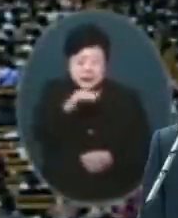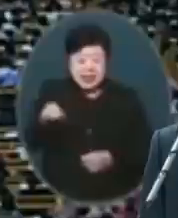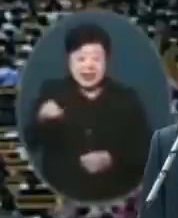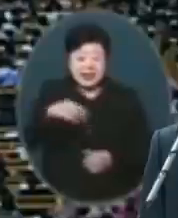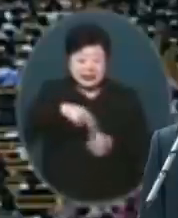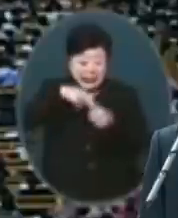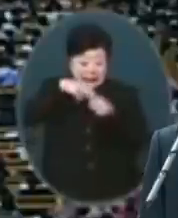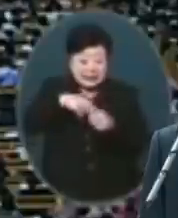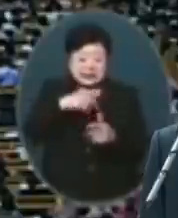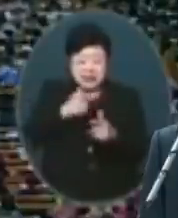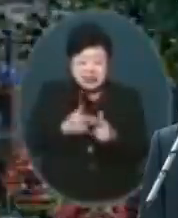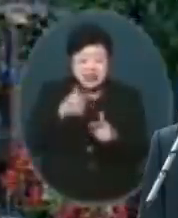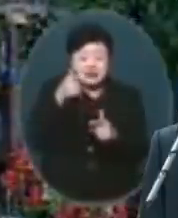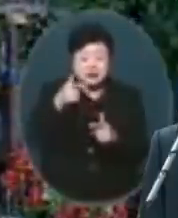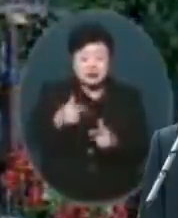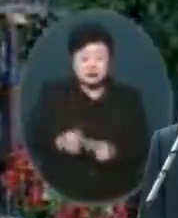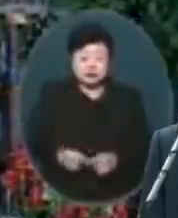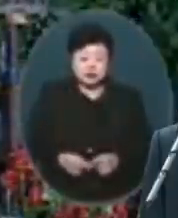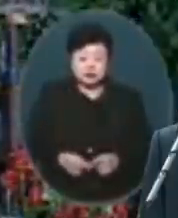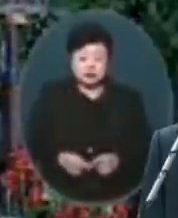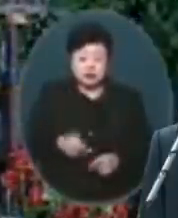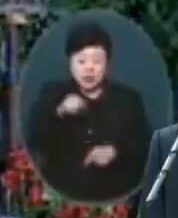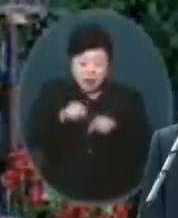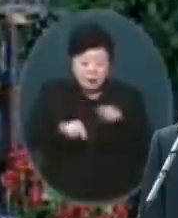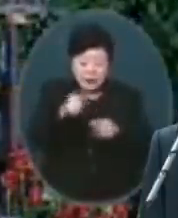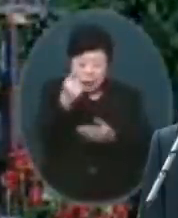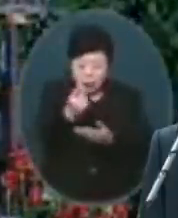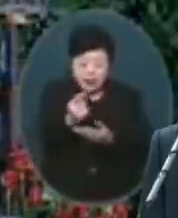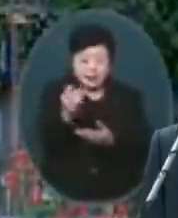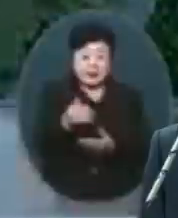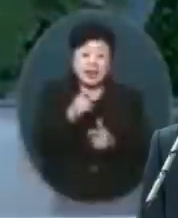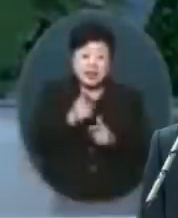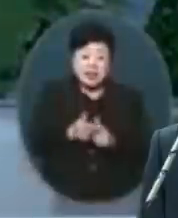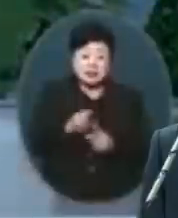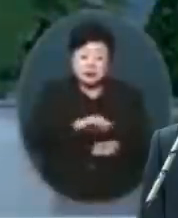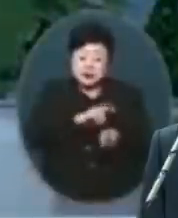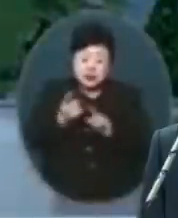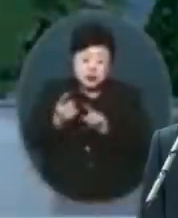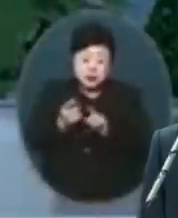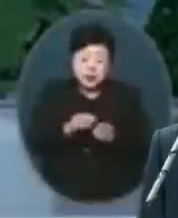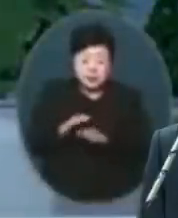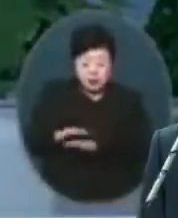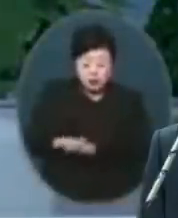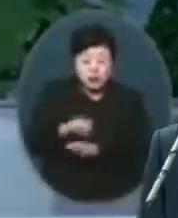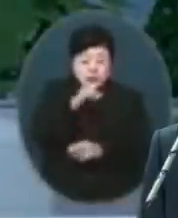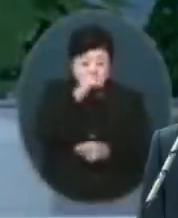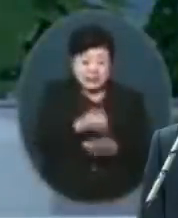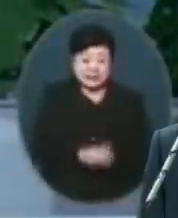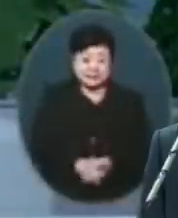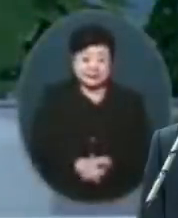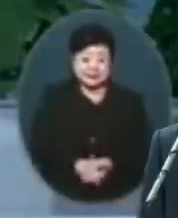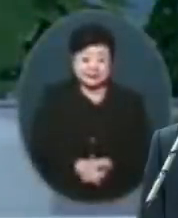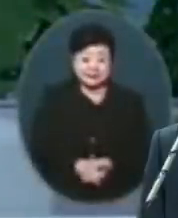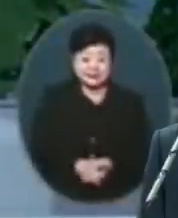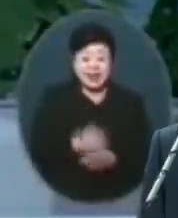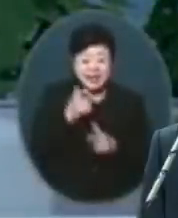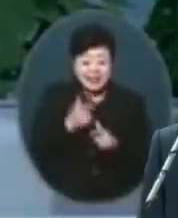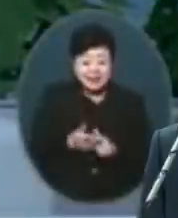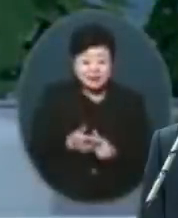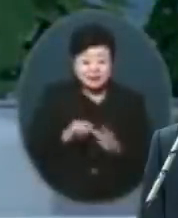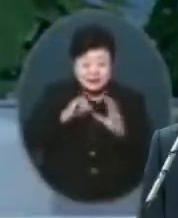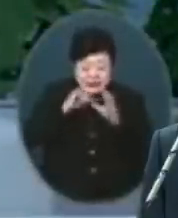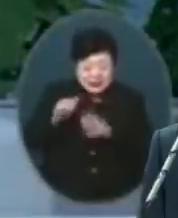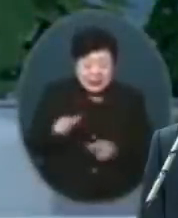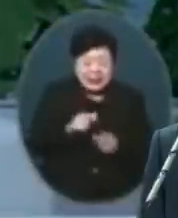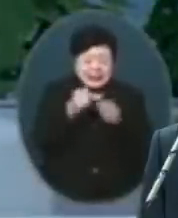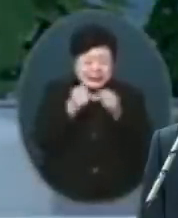매달리신 예수께로 나와야 됩니다. 예수님이 치료를 예비하고 있는 것입니다. 예수님 세상